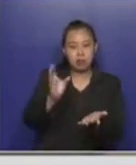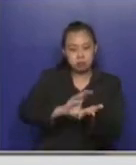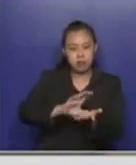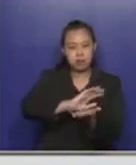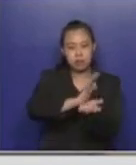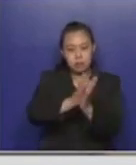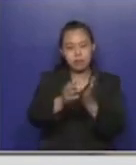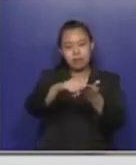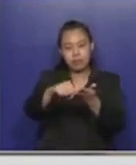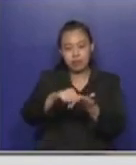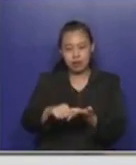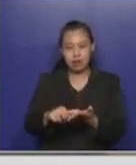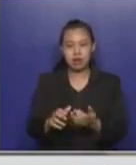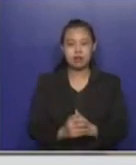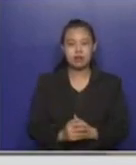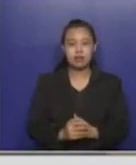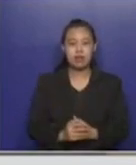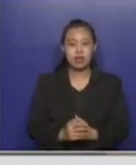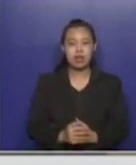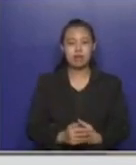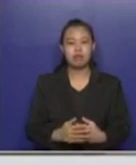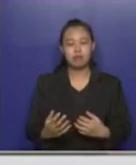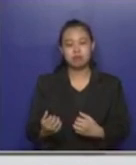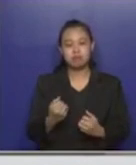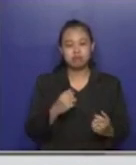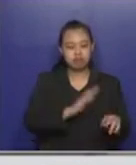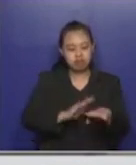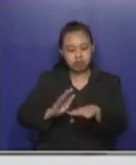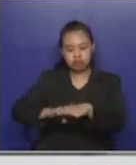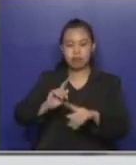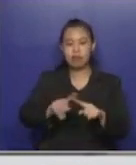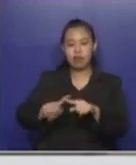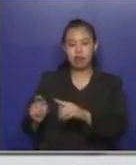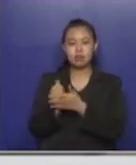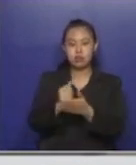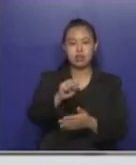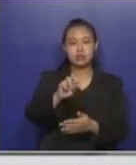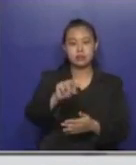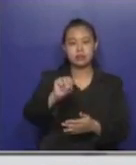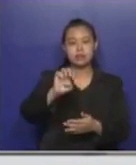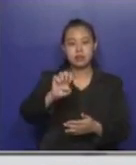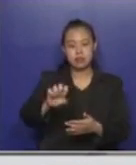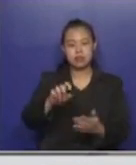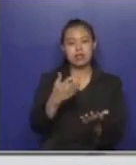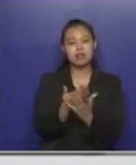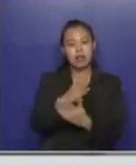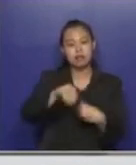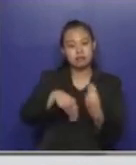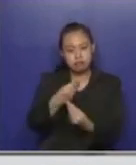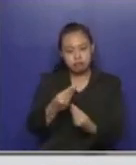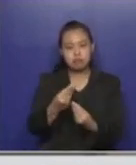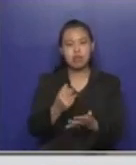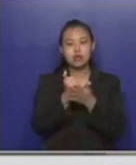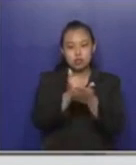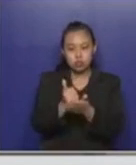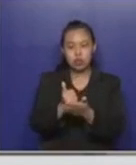ดนี้นะคะเอาสัพพะกำลังทั้งหมดที่ท่านมีเนี่ยมาช่วย SME ในเรื่องของสภาพคล่องมันจะมีประโยชน์แล้วก็ช่วยชีวิต